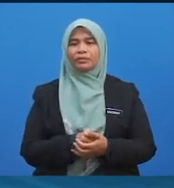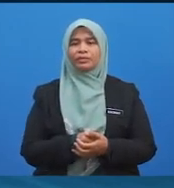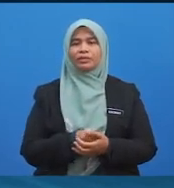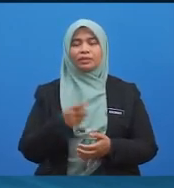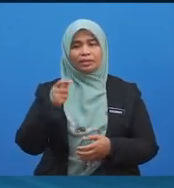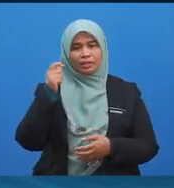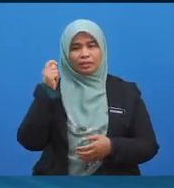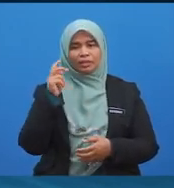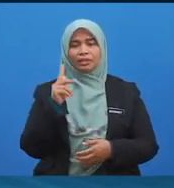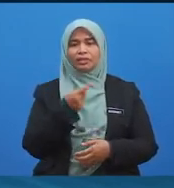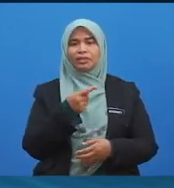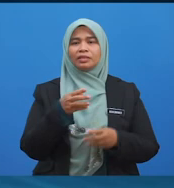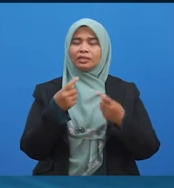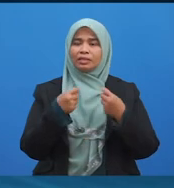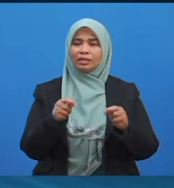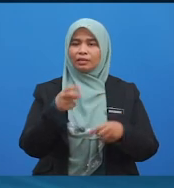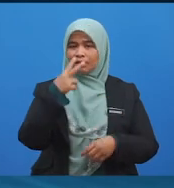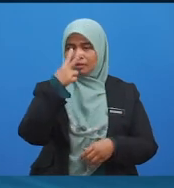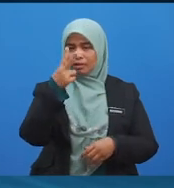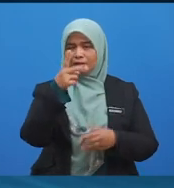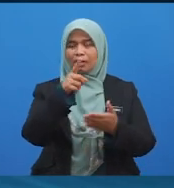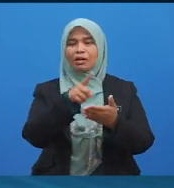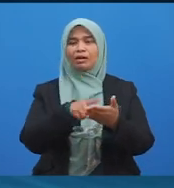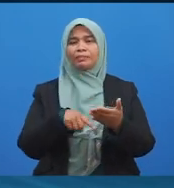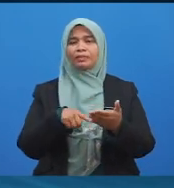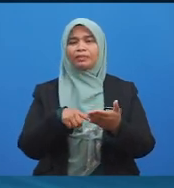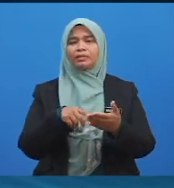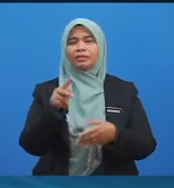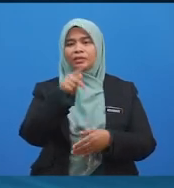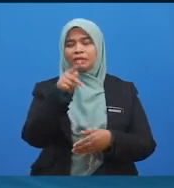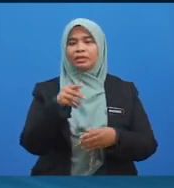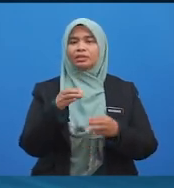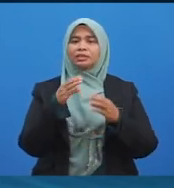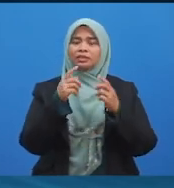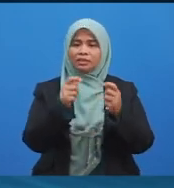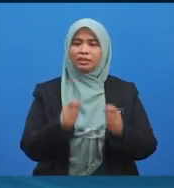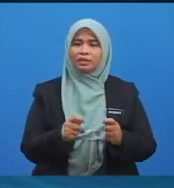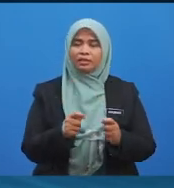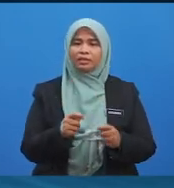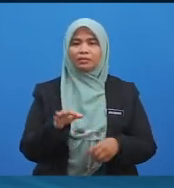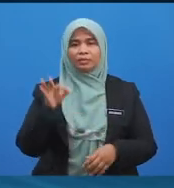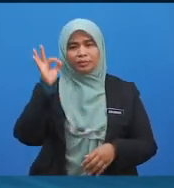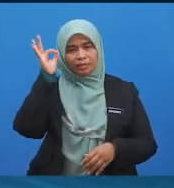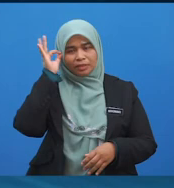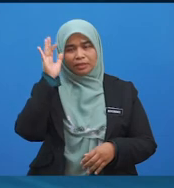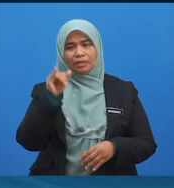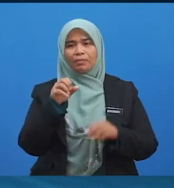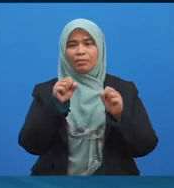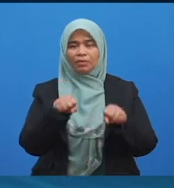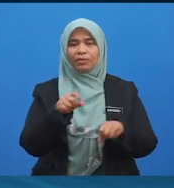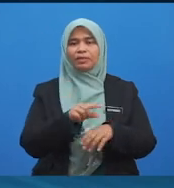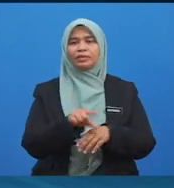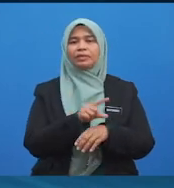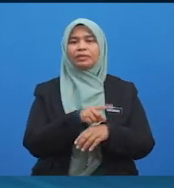Sebentar tadi, kita telah pun melihat apakah teknik pemikiran yang boleh digunakan